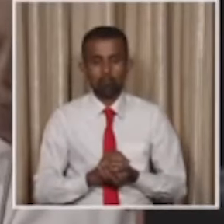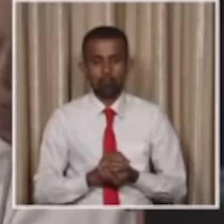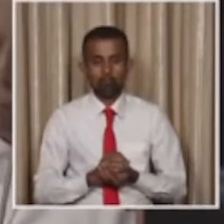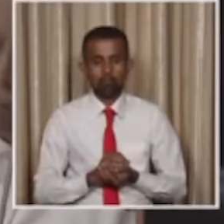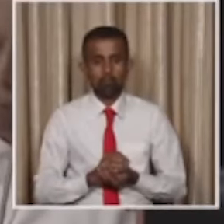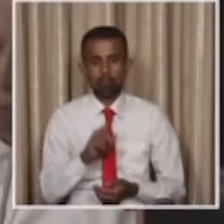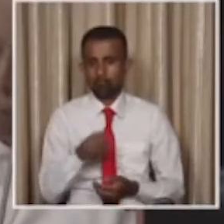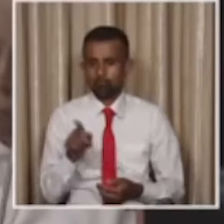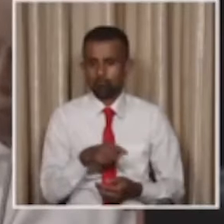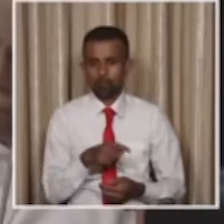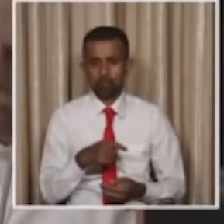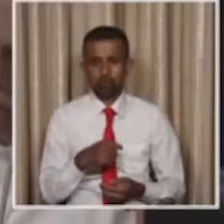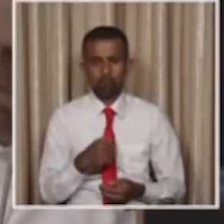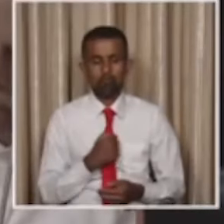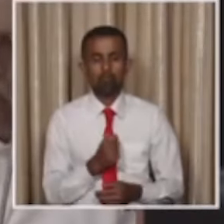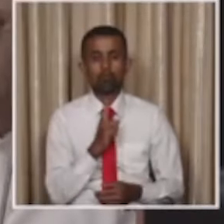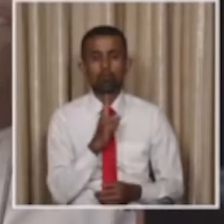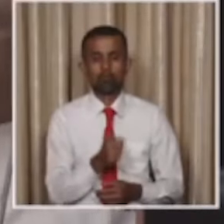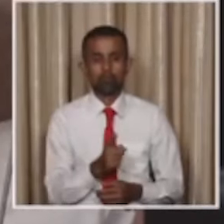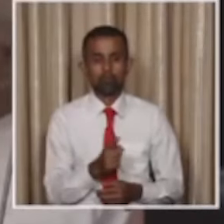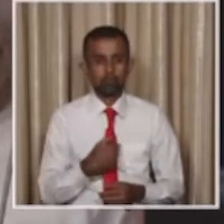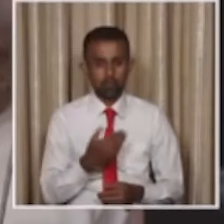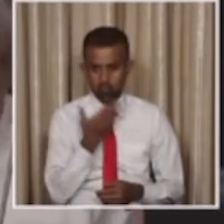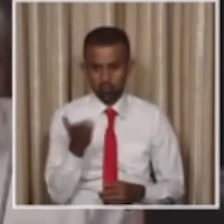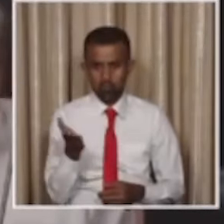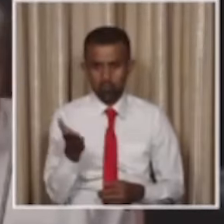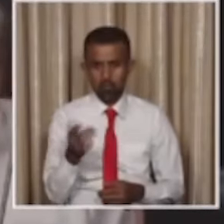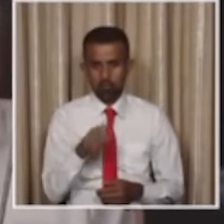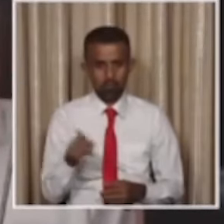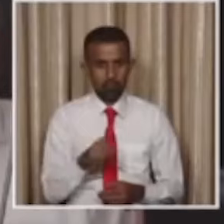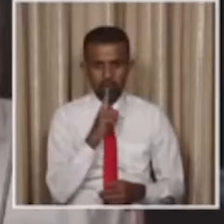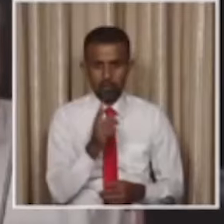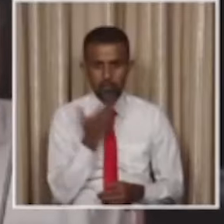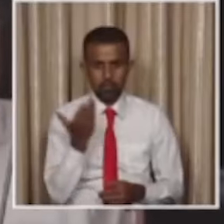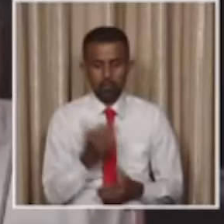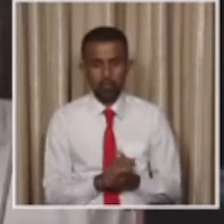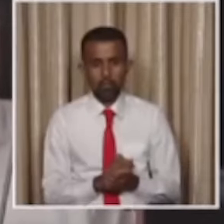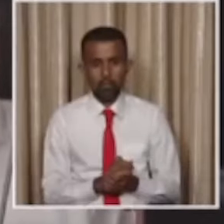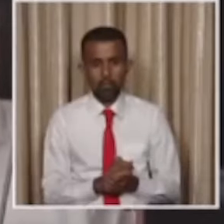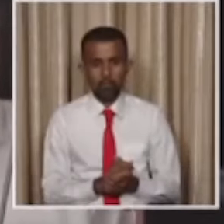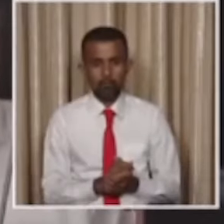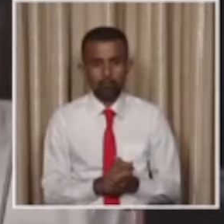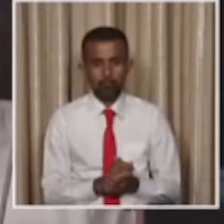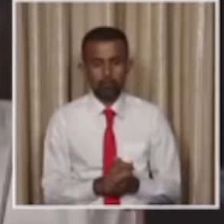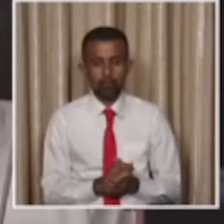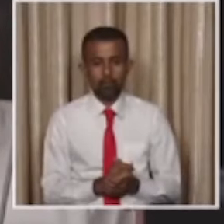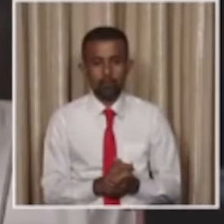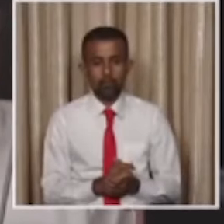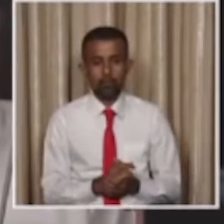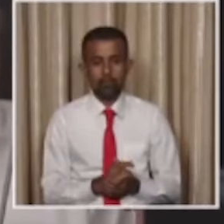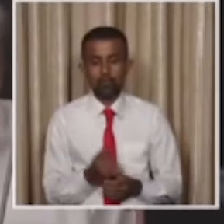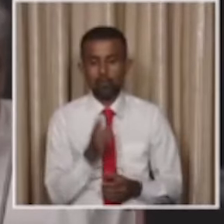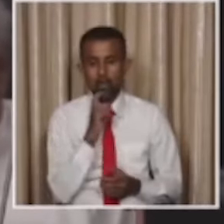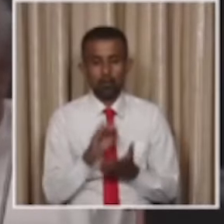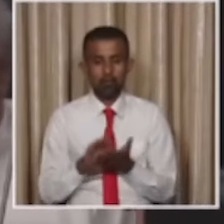වැරදි. ඉතින් මම මොනවා කියන්නේ? මං වට කියන්න පුළුවන්ද මෙතුමාට මේක වැරදි කියලා? ප්‍රසන්නනන්ද රුත්රන් මට හැදිලා කියයි එතුමාගේ